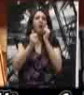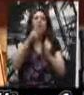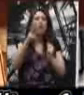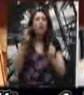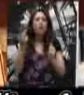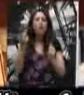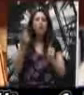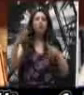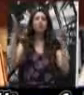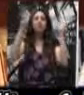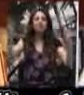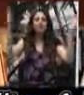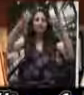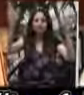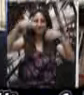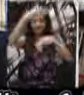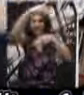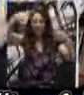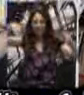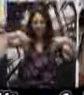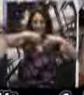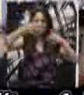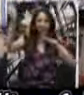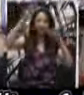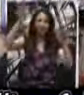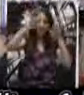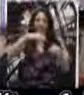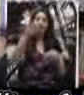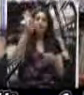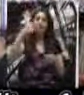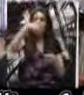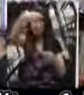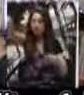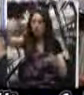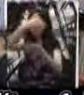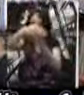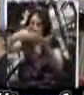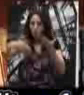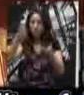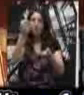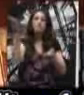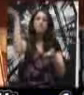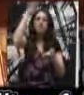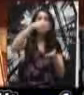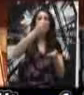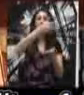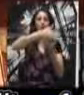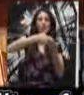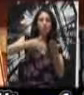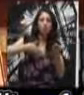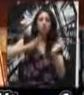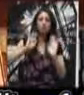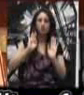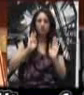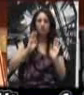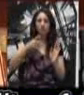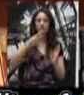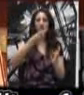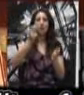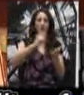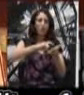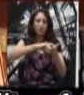لا، عربية نقل. فجابوها وسدوا نص حقها، راحوا اشتروها من الراجل اللي هو اداها لهم